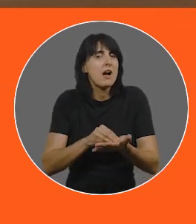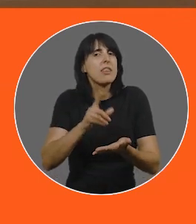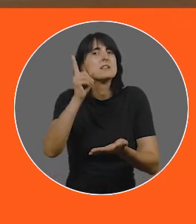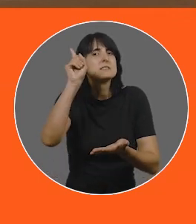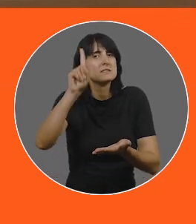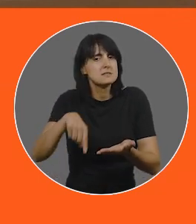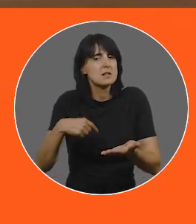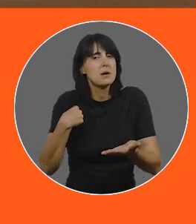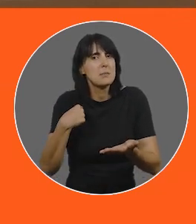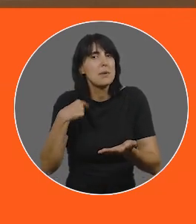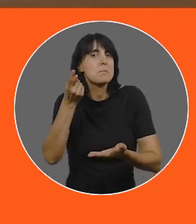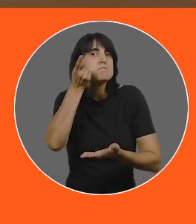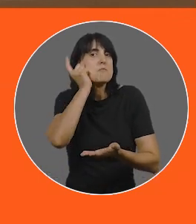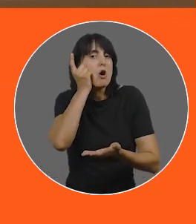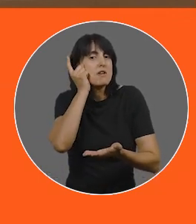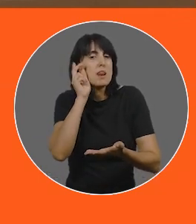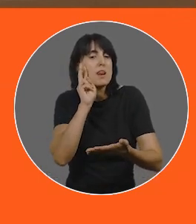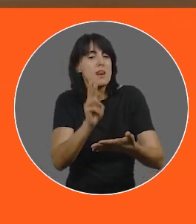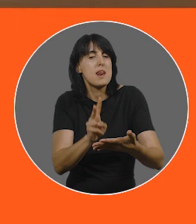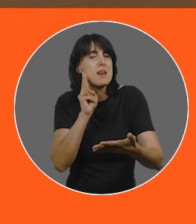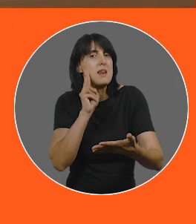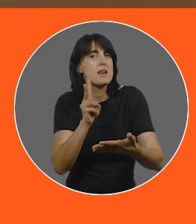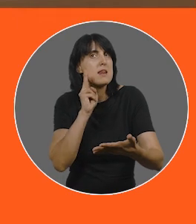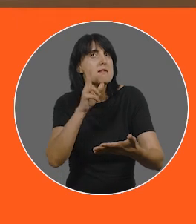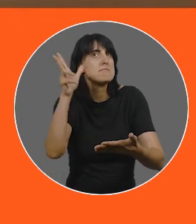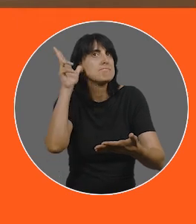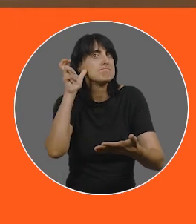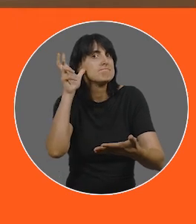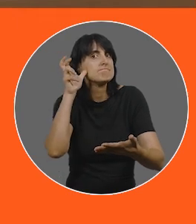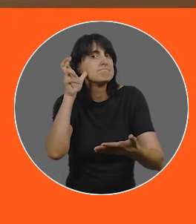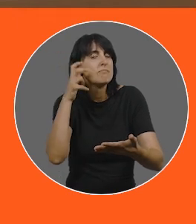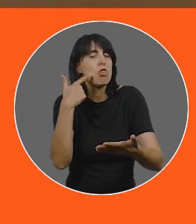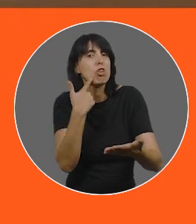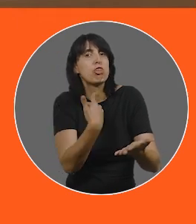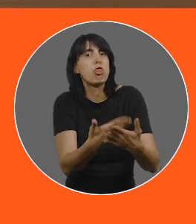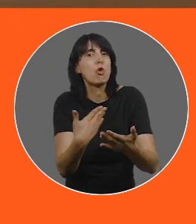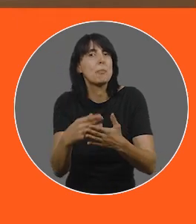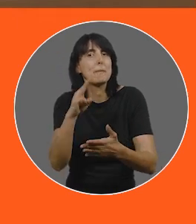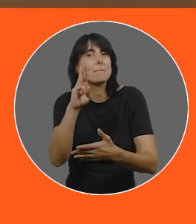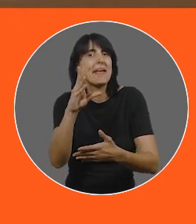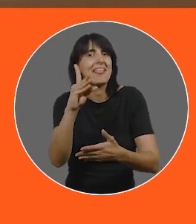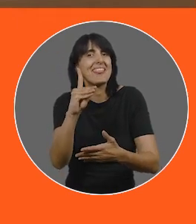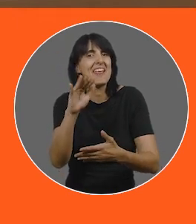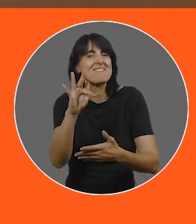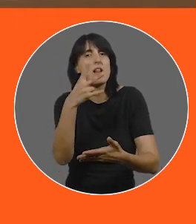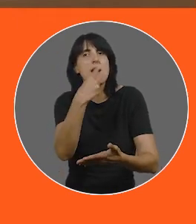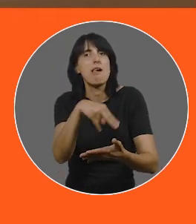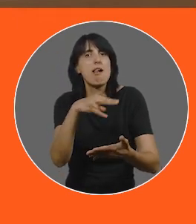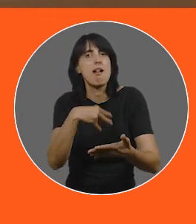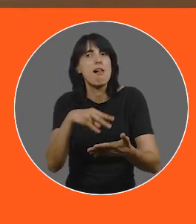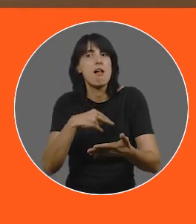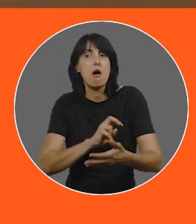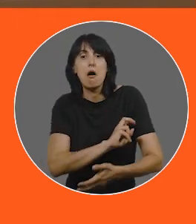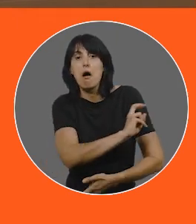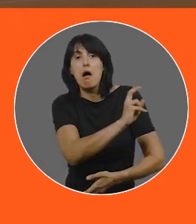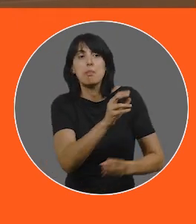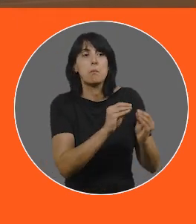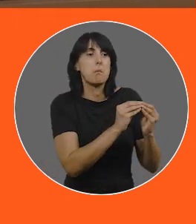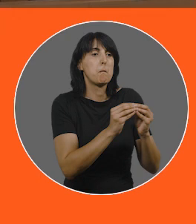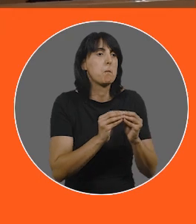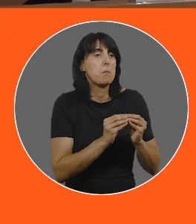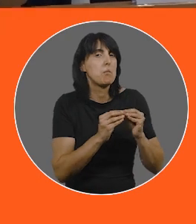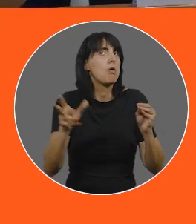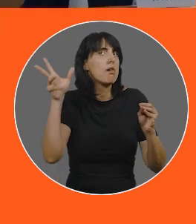Algunes vegades utilitzo els dispositius mòbils per intentar escoltar documents PDFs mentre faig altres